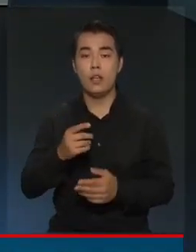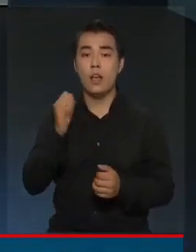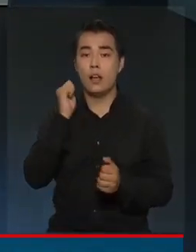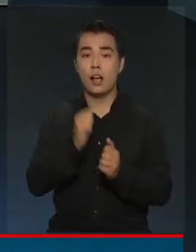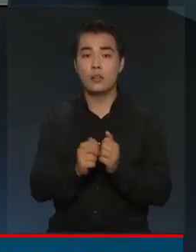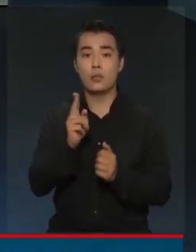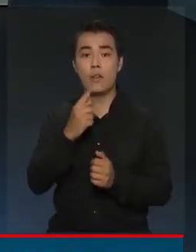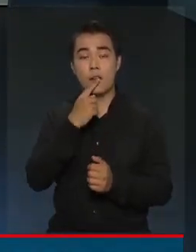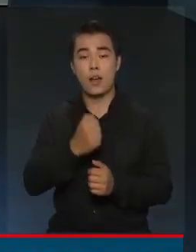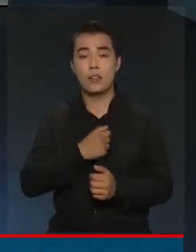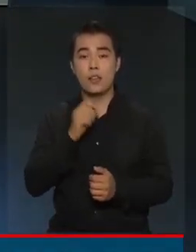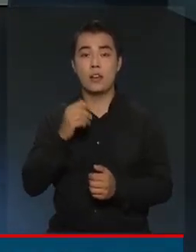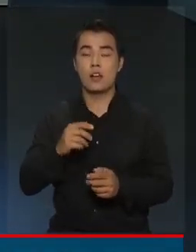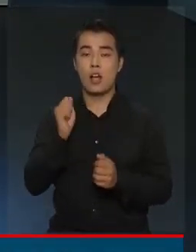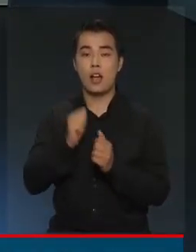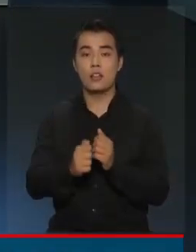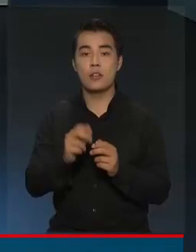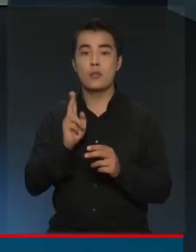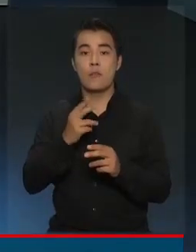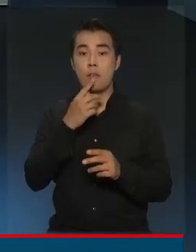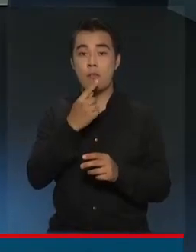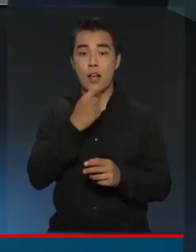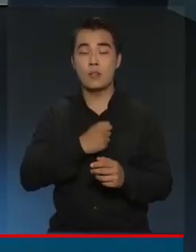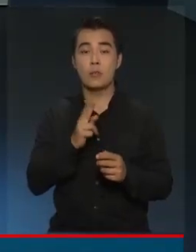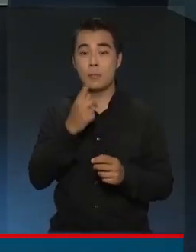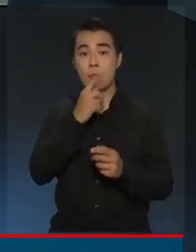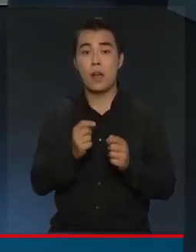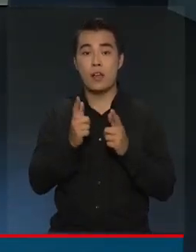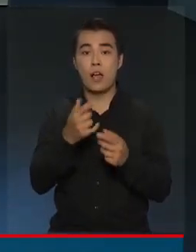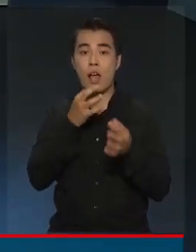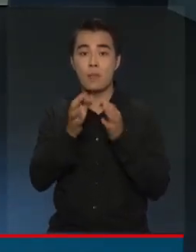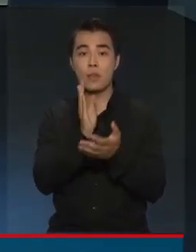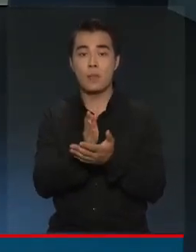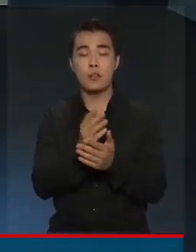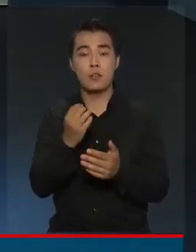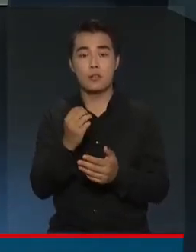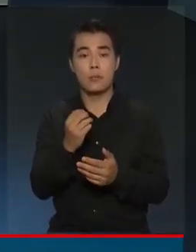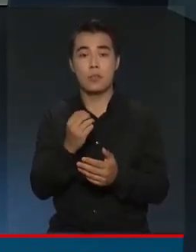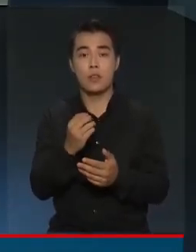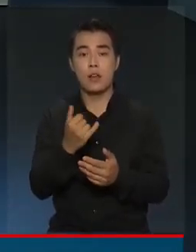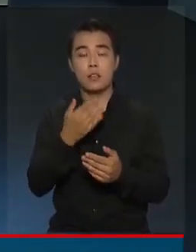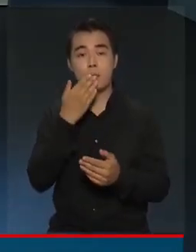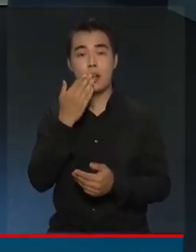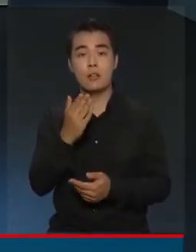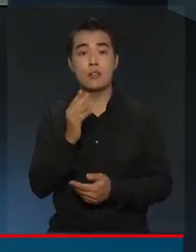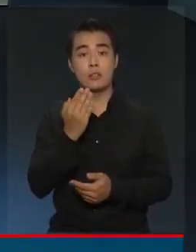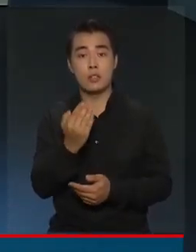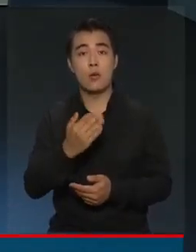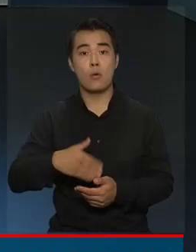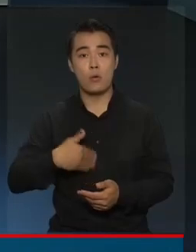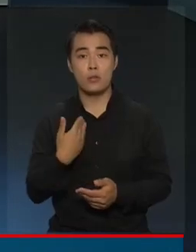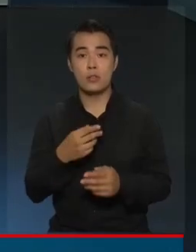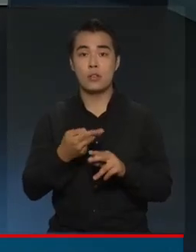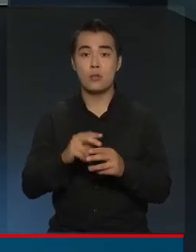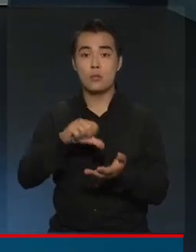каждым солдатом, с каждым рядовым проводится соответствующая разъяснительная работа. Более того, у него спрашивают, ты хочешь ли участвовать в